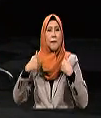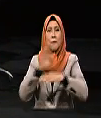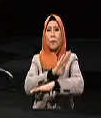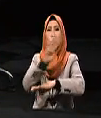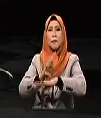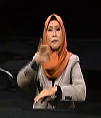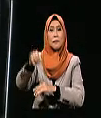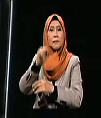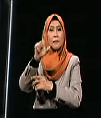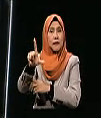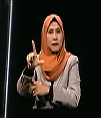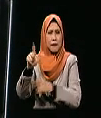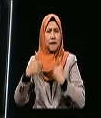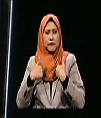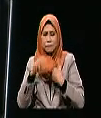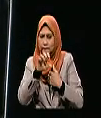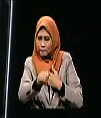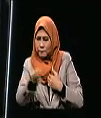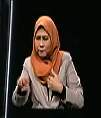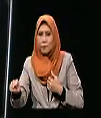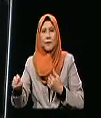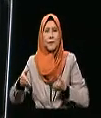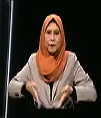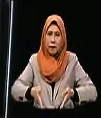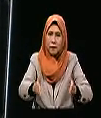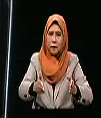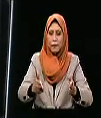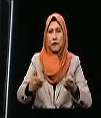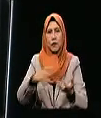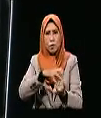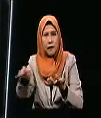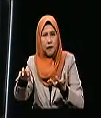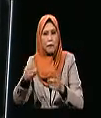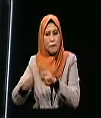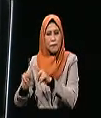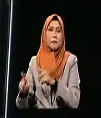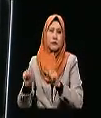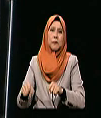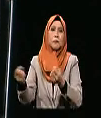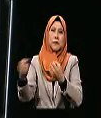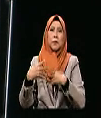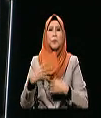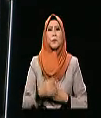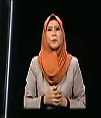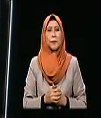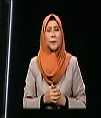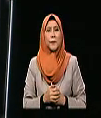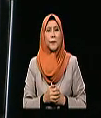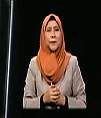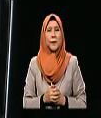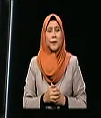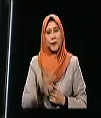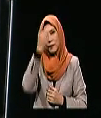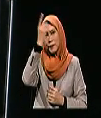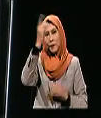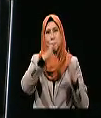Jalil itu dapat mengesan benda ni. Dan saya dah maklum bahawa Datuk Bandar dan pasukannya akan